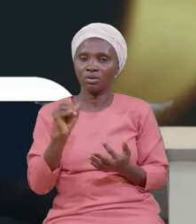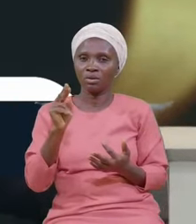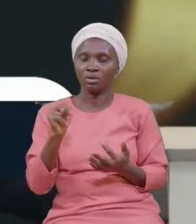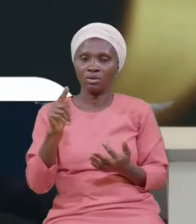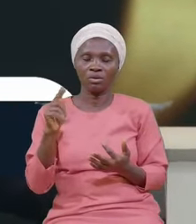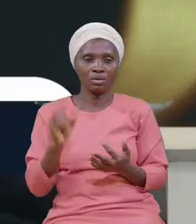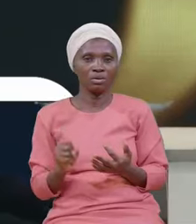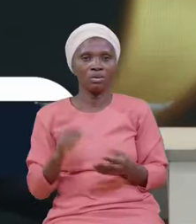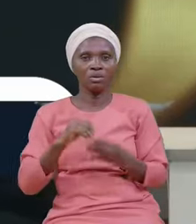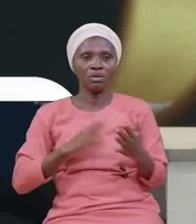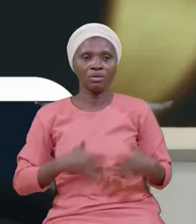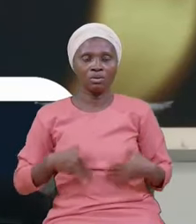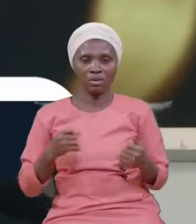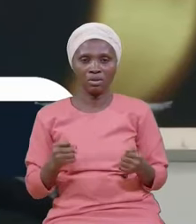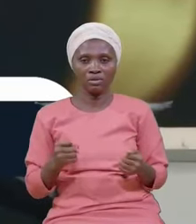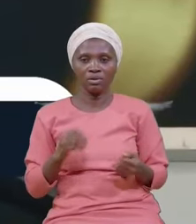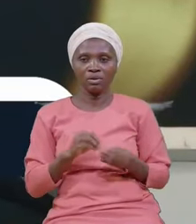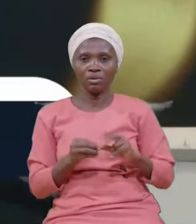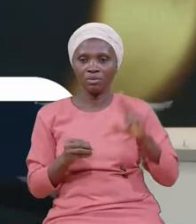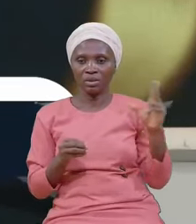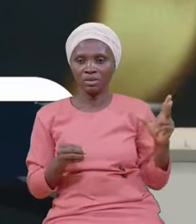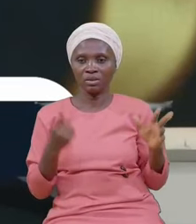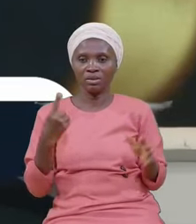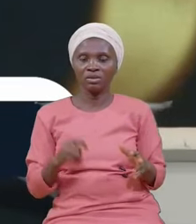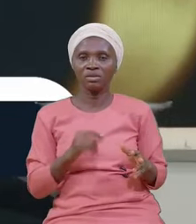rendu visible à